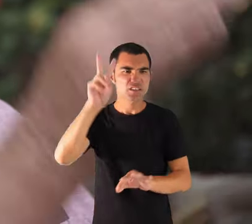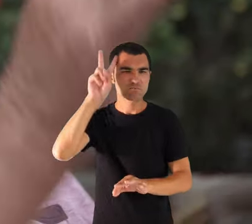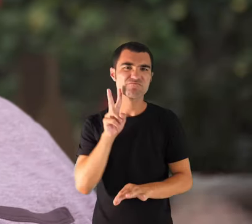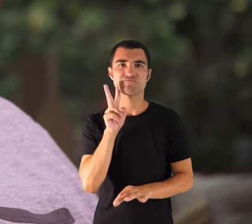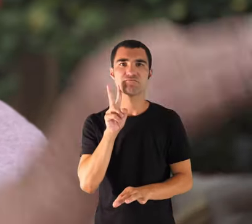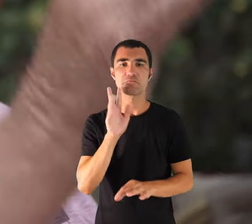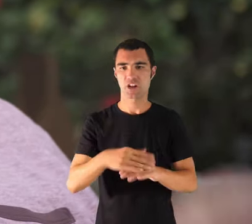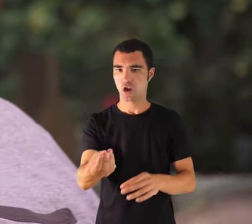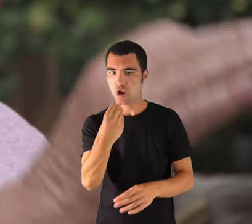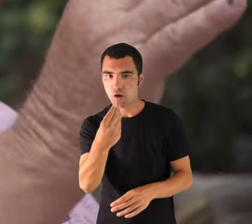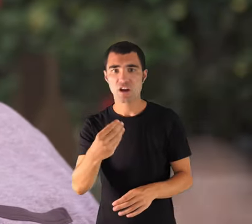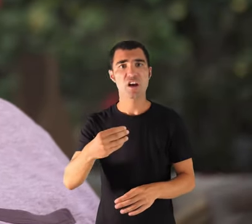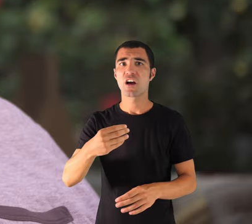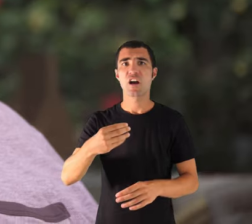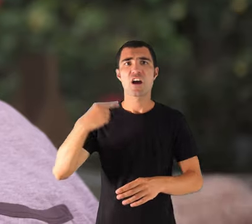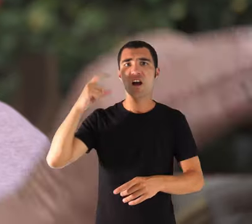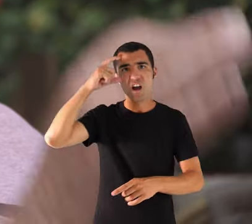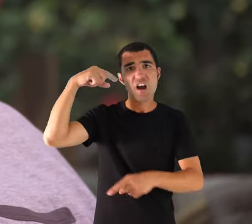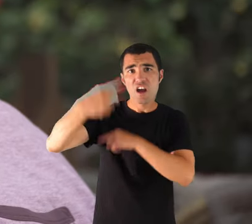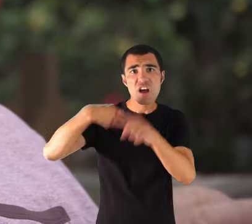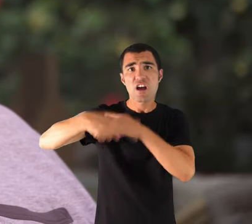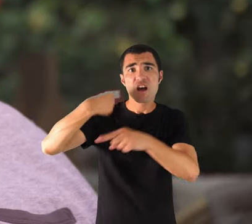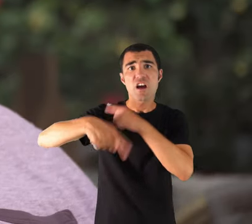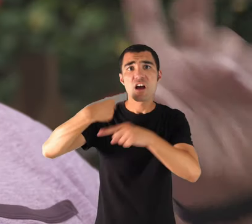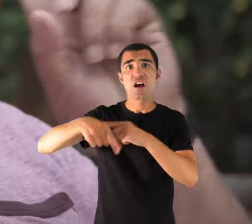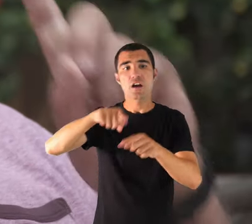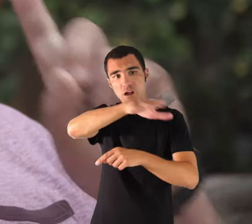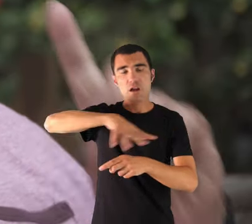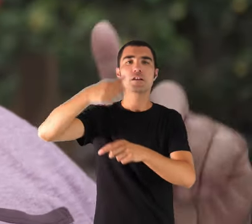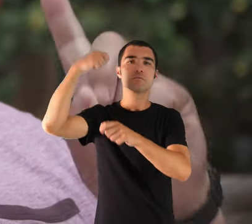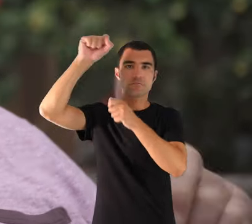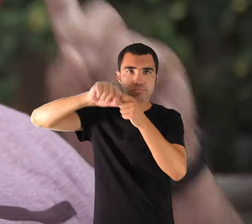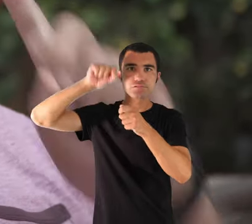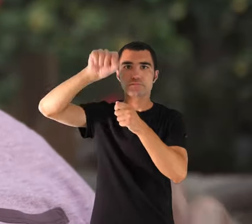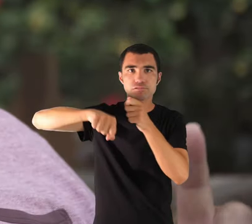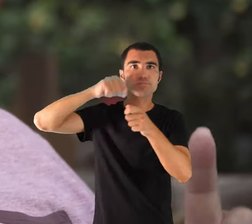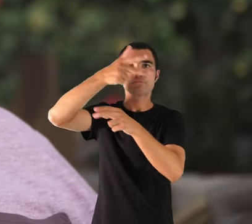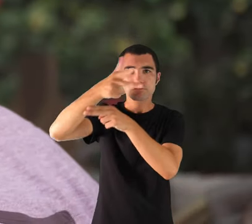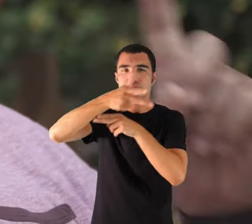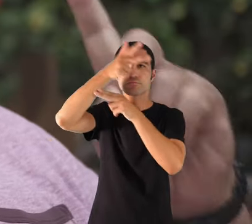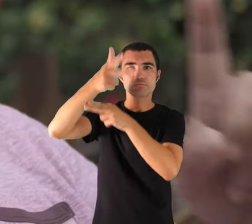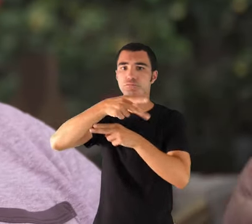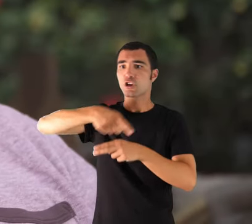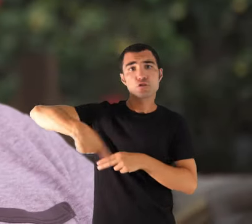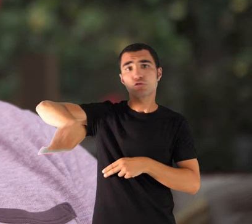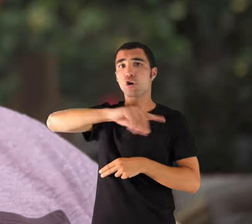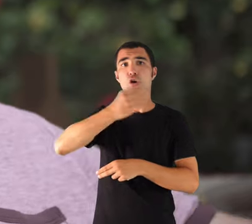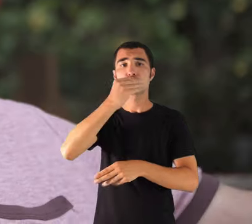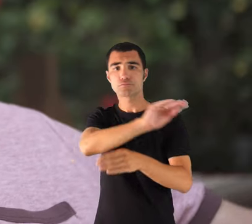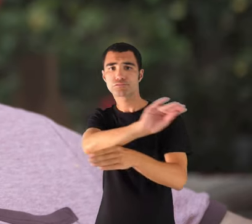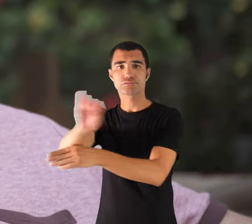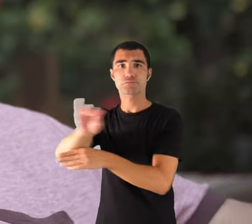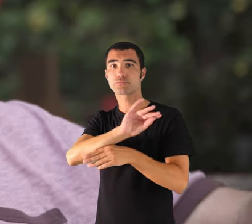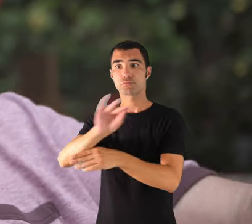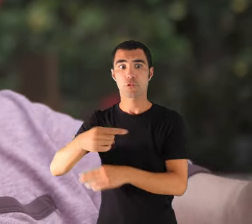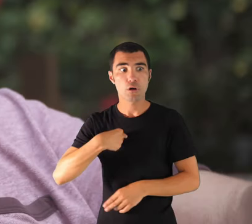Cada dia, durant tot el rodatge, cada dia, estàvem convidats a dinar. I l'única corrida de toros que he vist a la meva vida va ser el cordobès